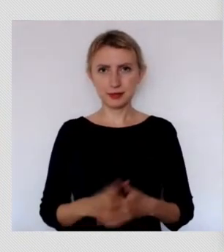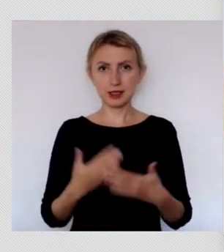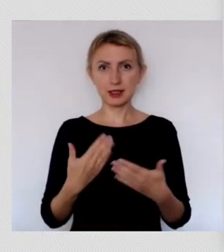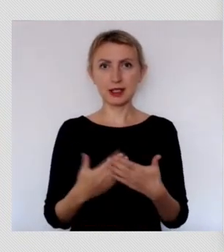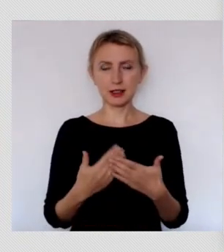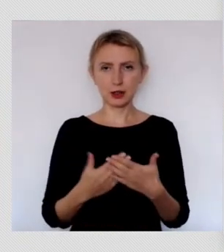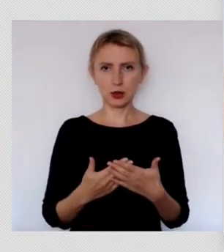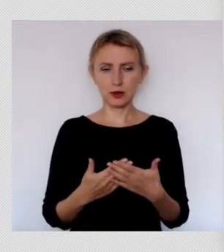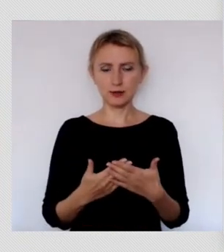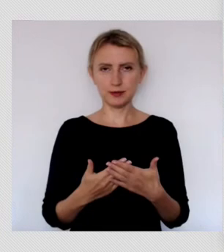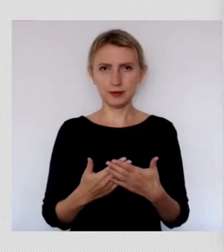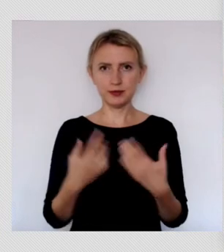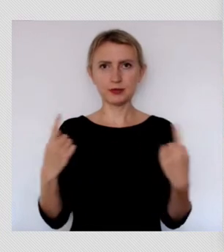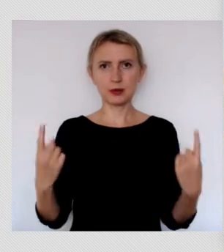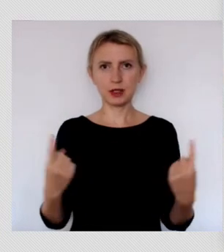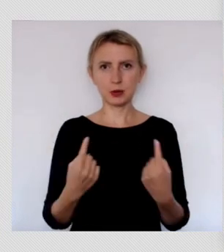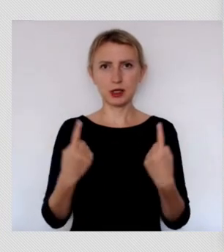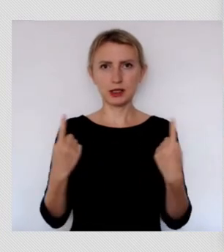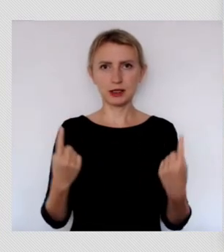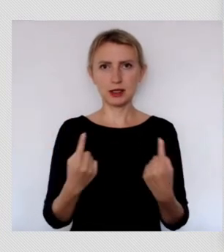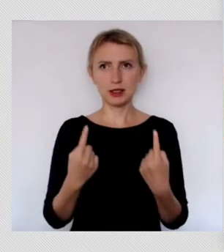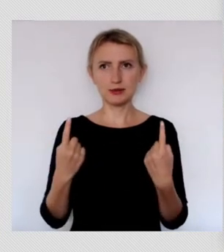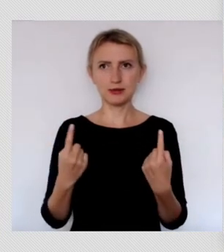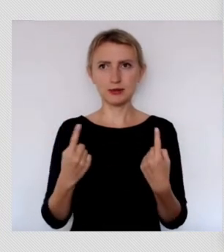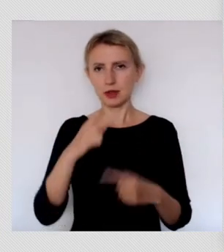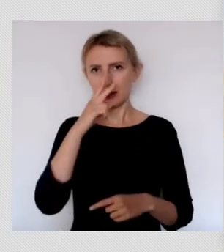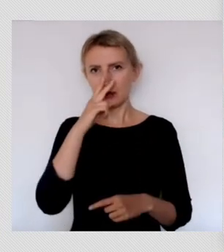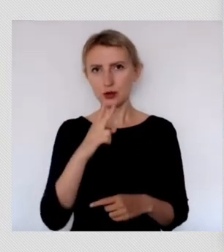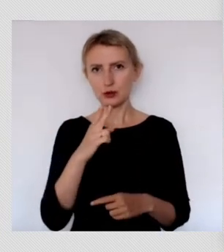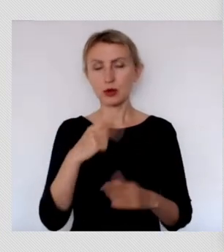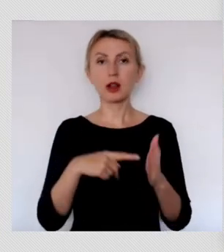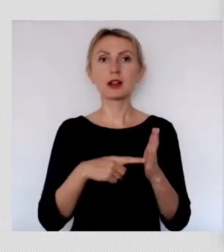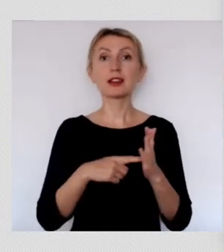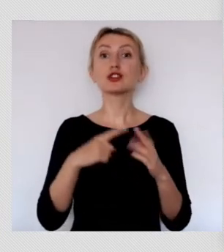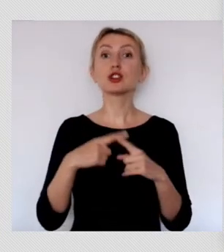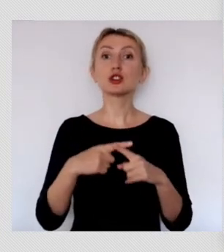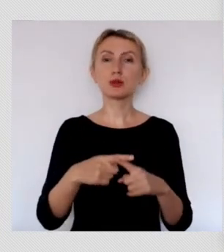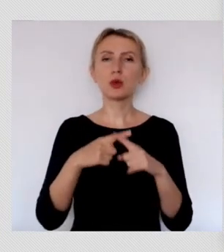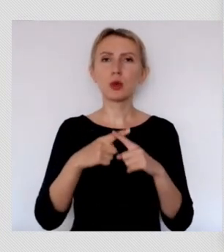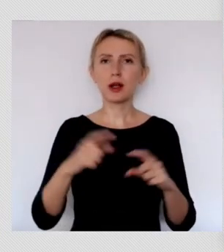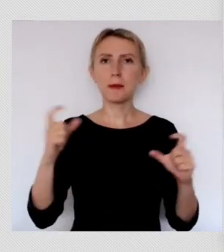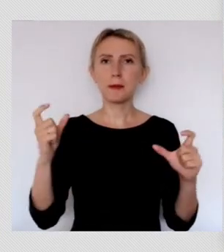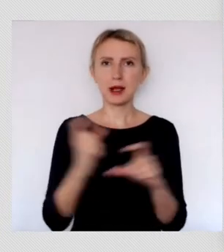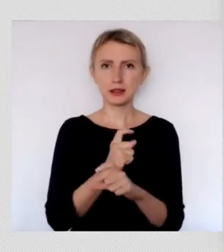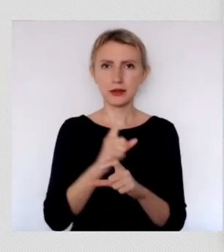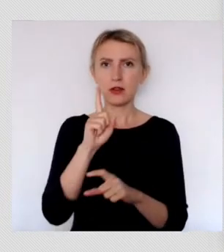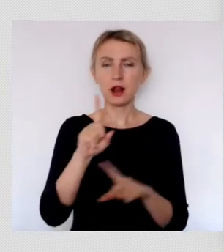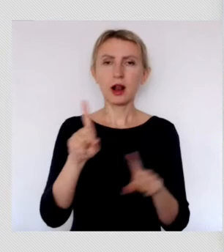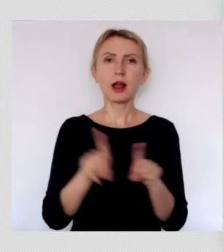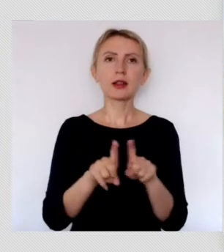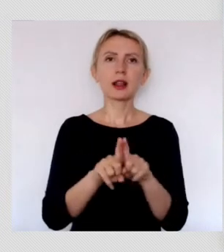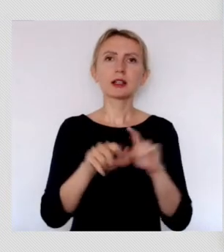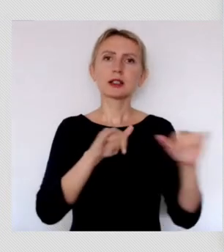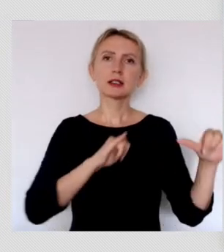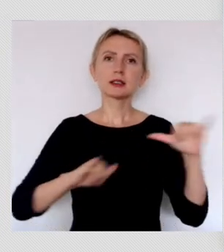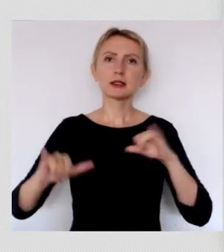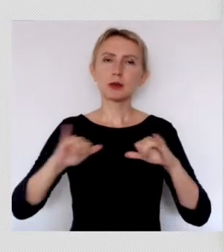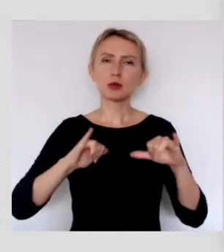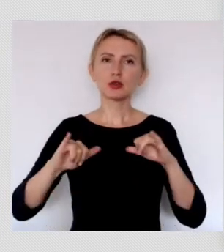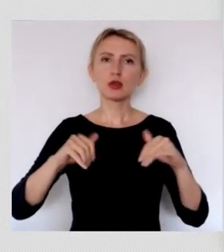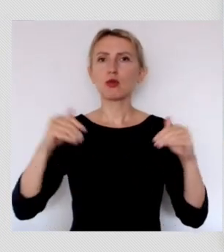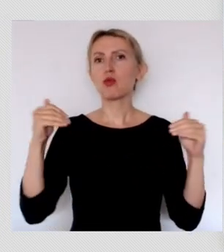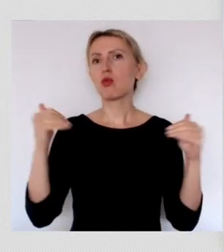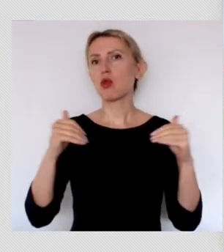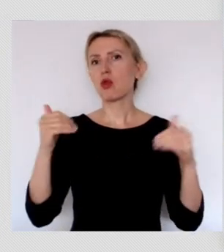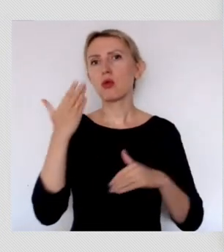tym sytuacja, którą widzimy, jest taka, że spółki państwowe, ale także samorządowe mogą w